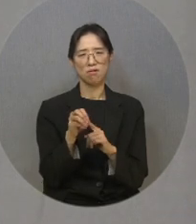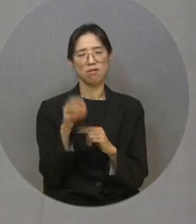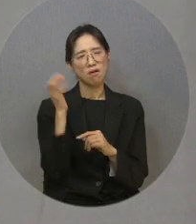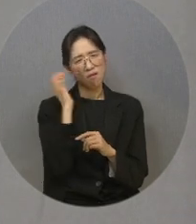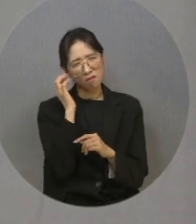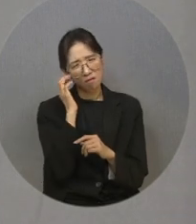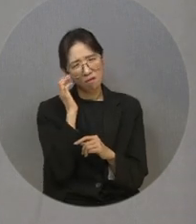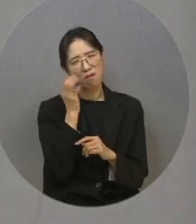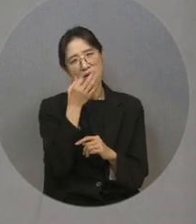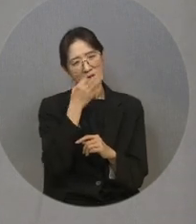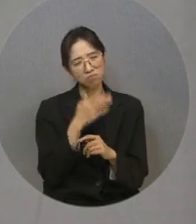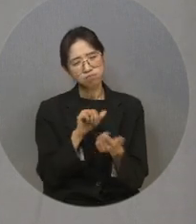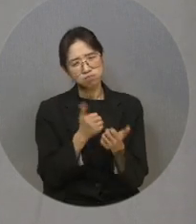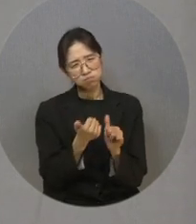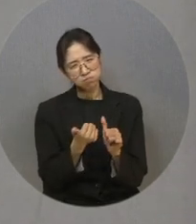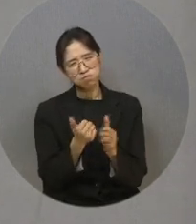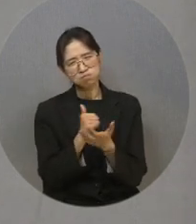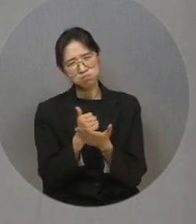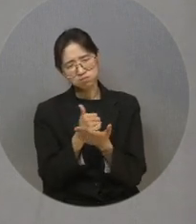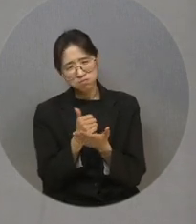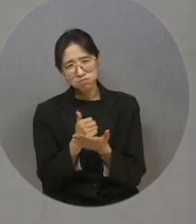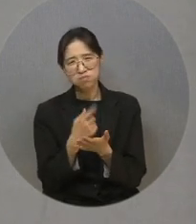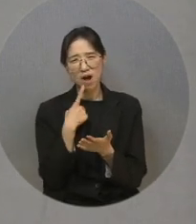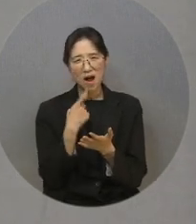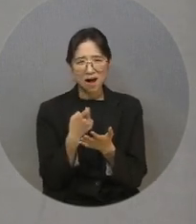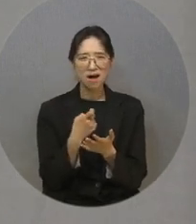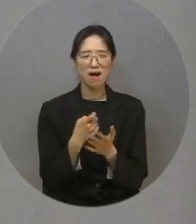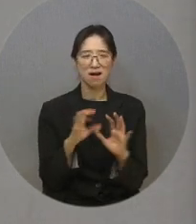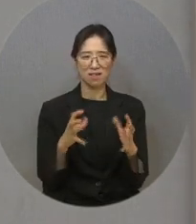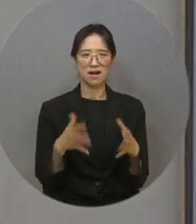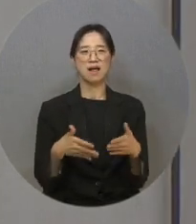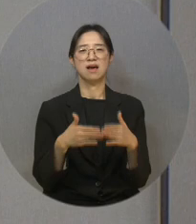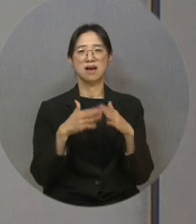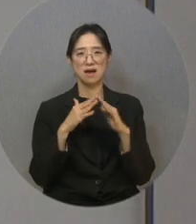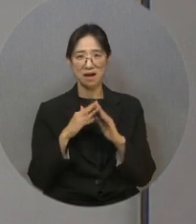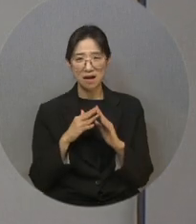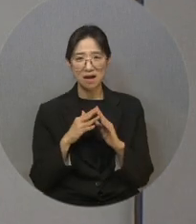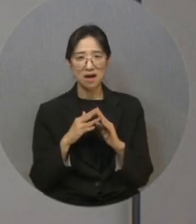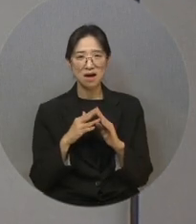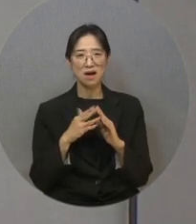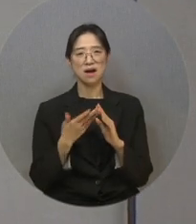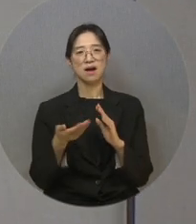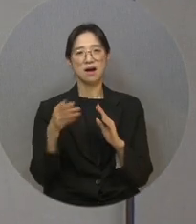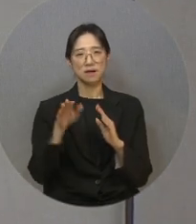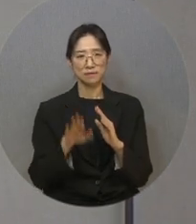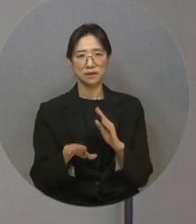해서 죽을 거 그 넘겨가면서 나라를 만들었는데